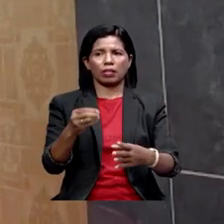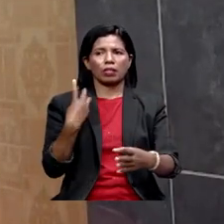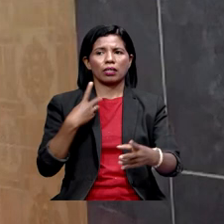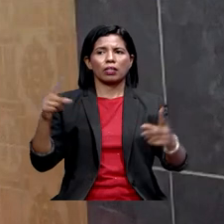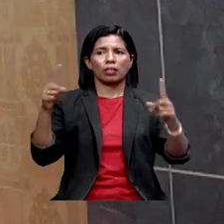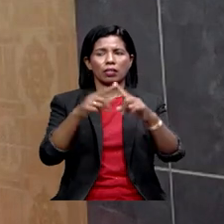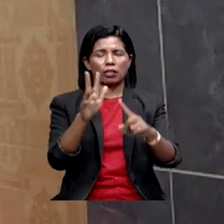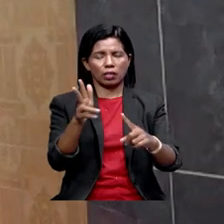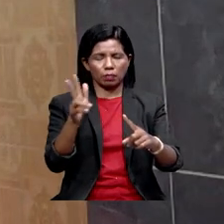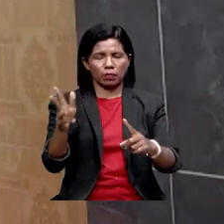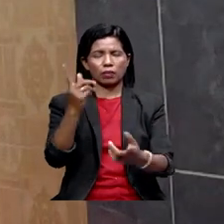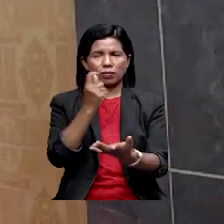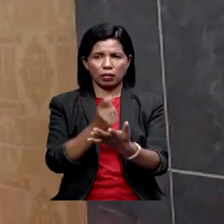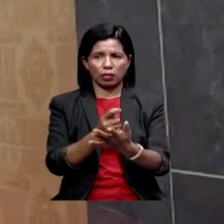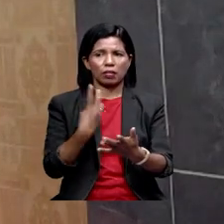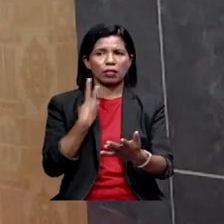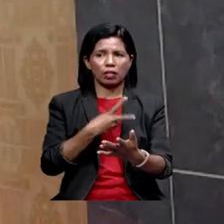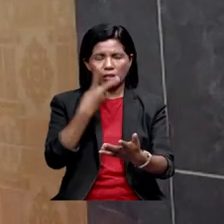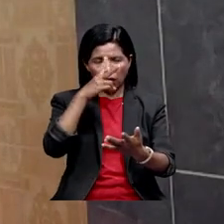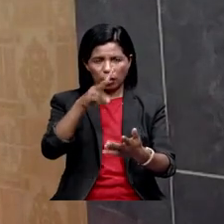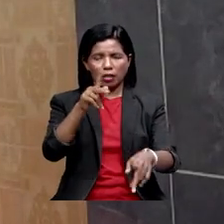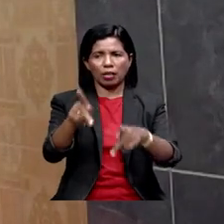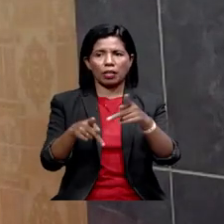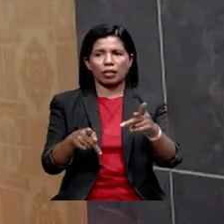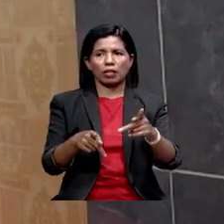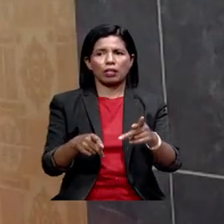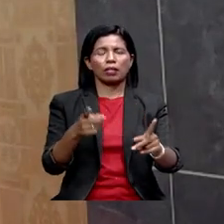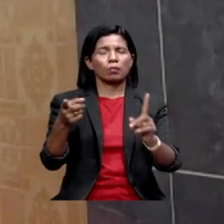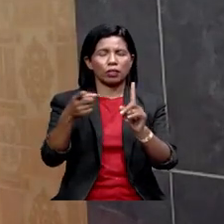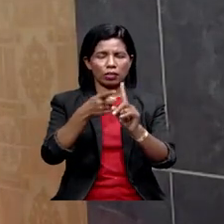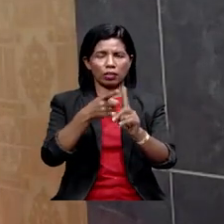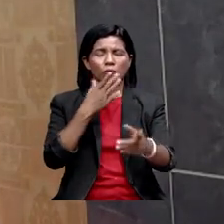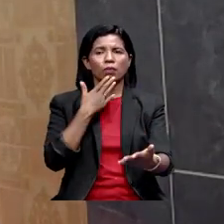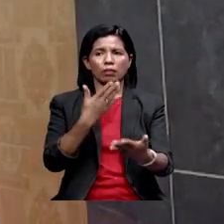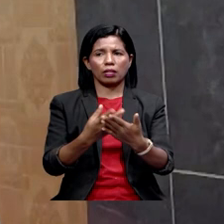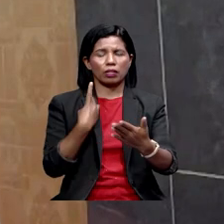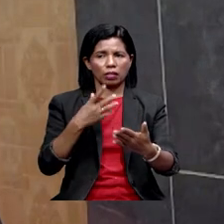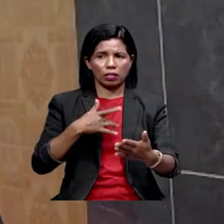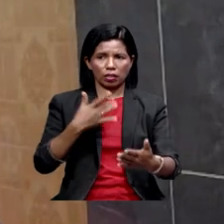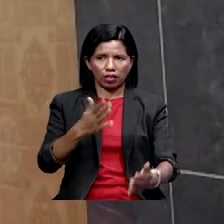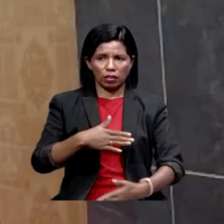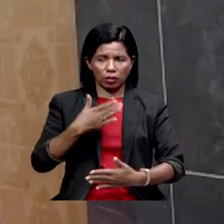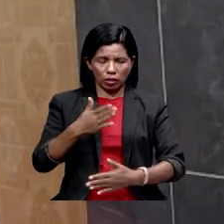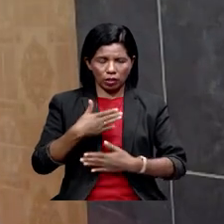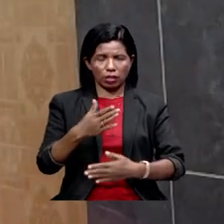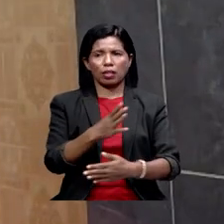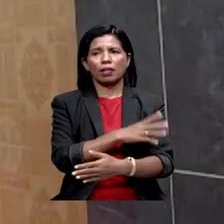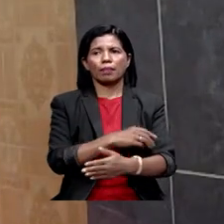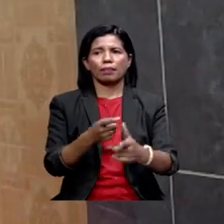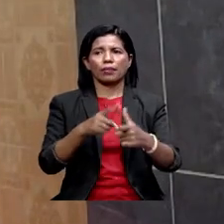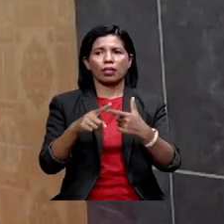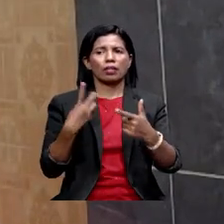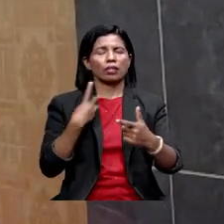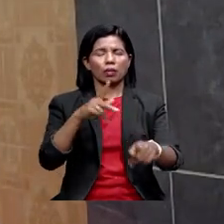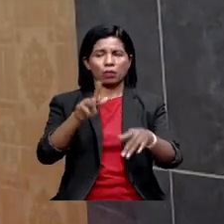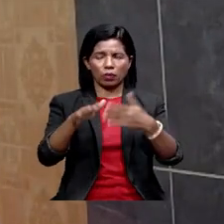30 tal mil. Dira ne itahare kata buat nebe positif te tegu ya entusiasmu nebe maka kita ne